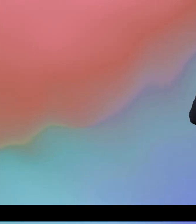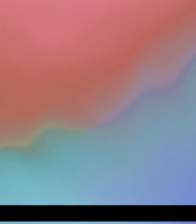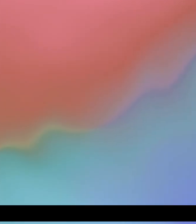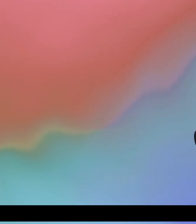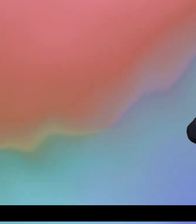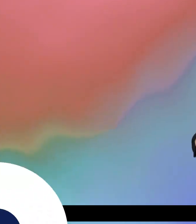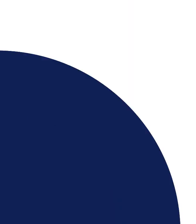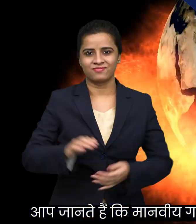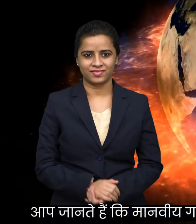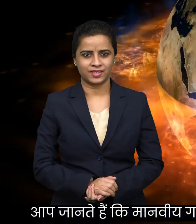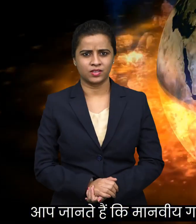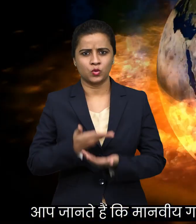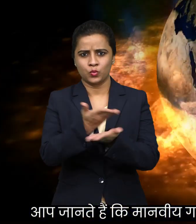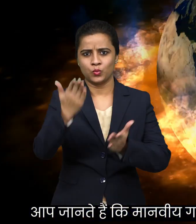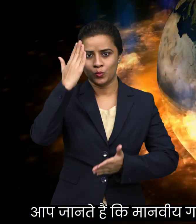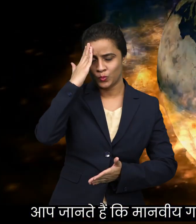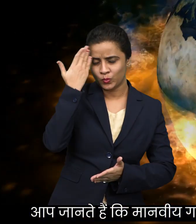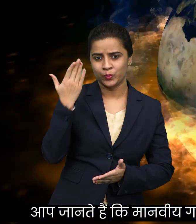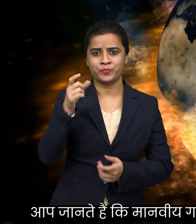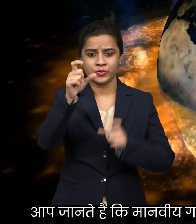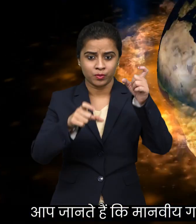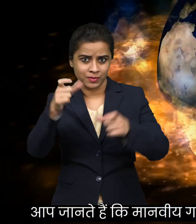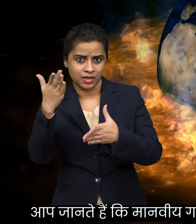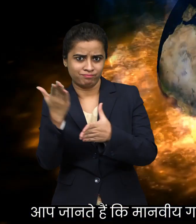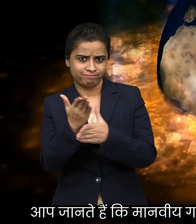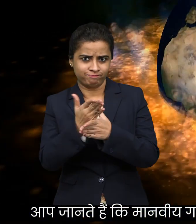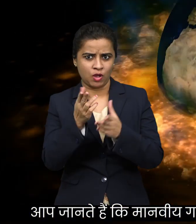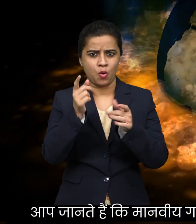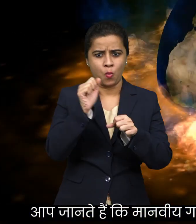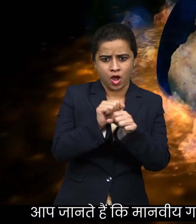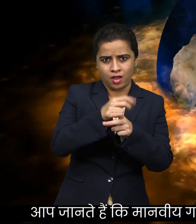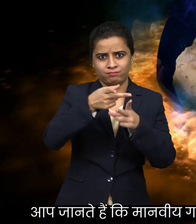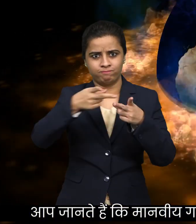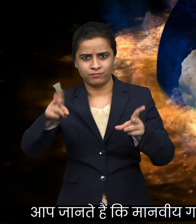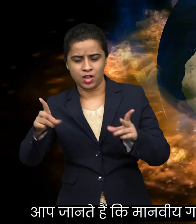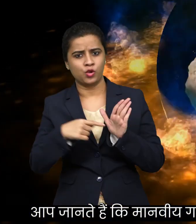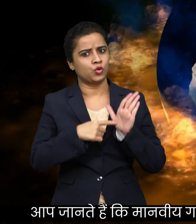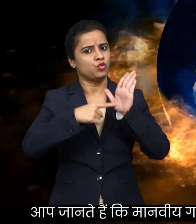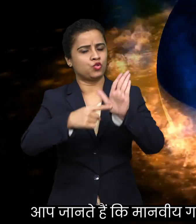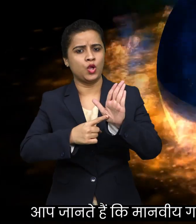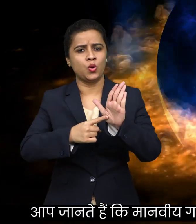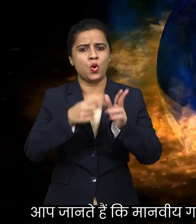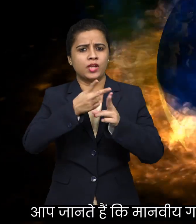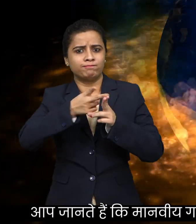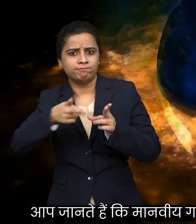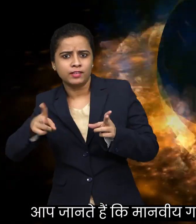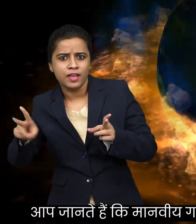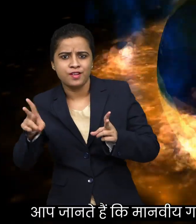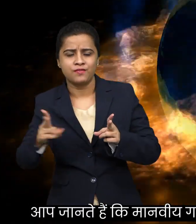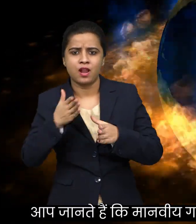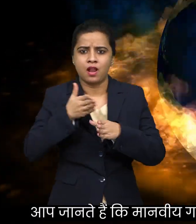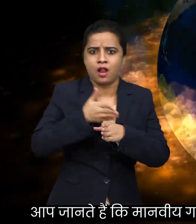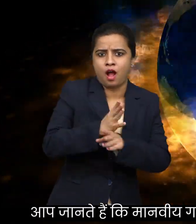नमस्कार छात्रों। आप जानते हैं कि मानवीय गतिविधियां पर्यावरण पर कई हानिकारक प्रभाव दिखाती हैं।